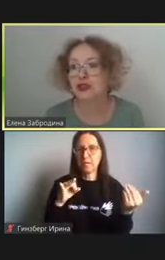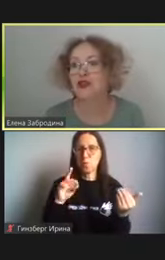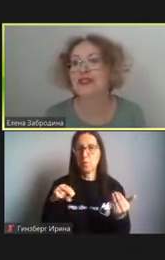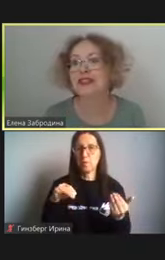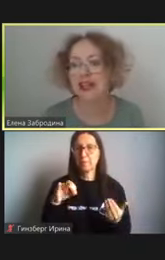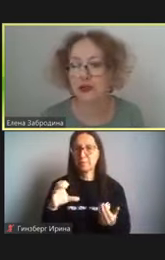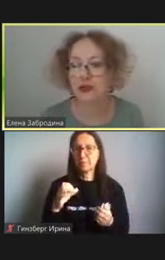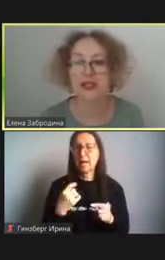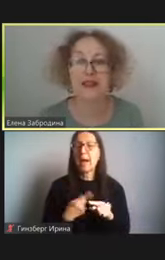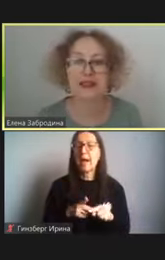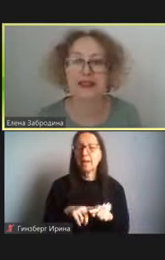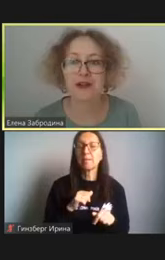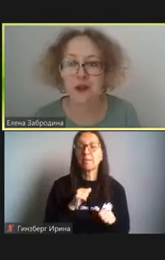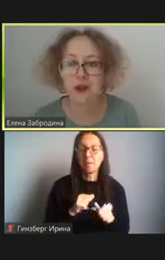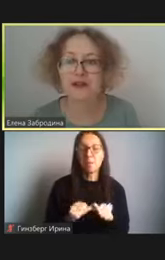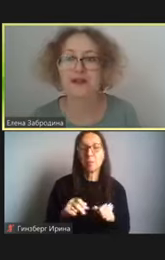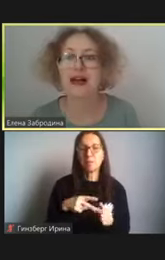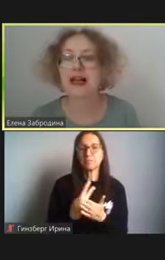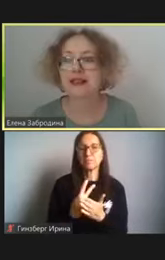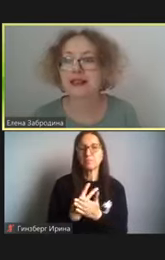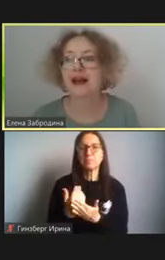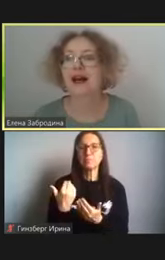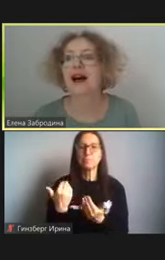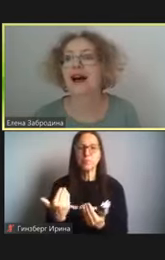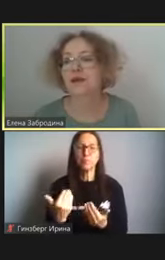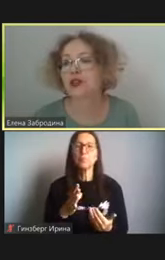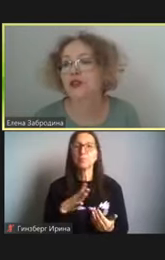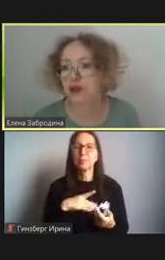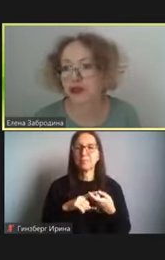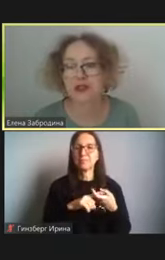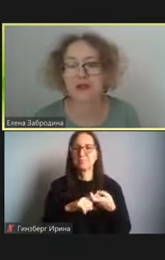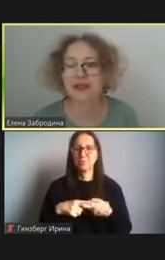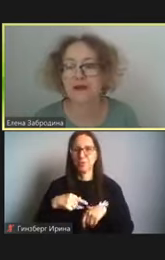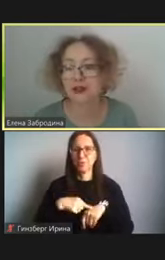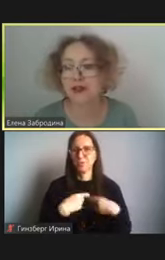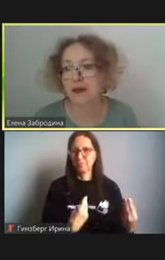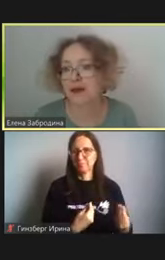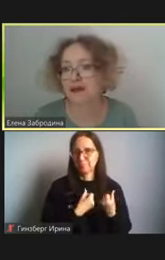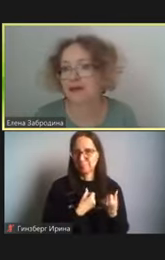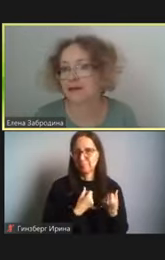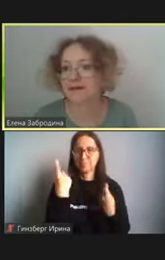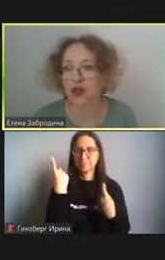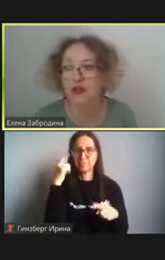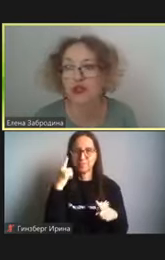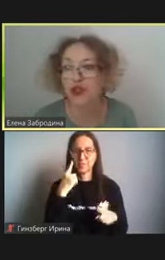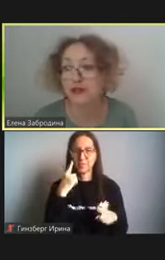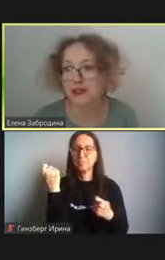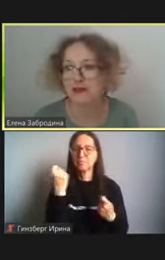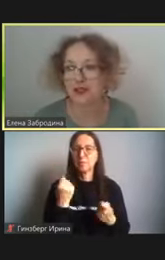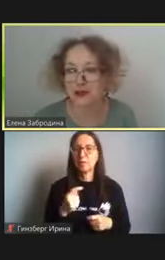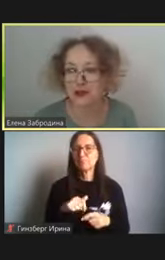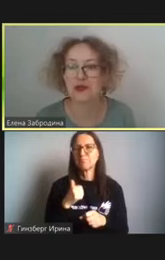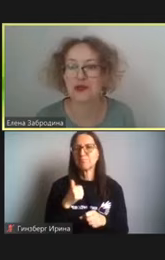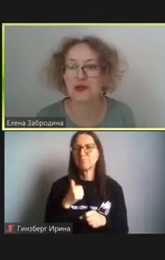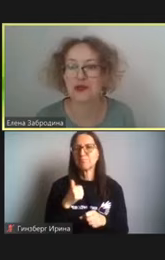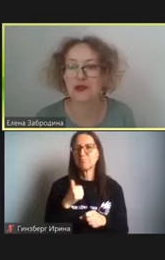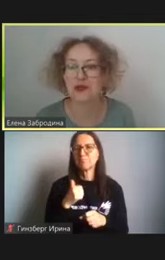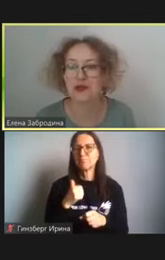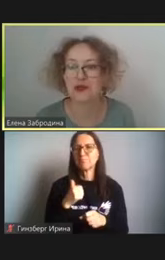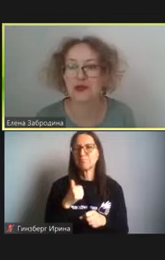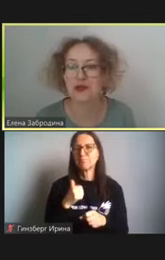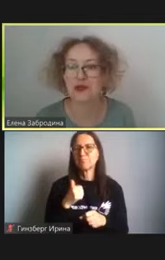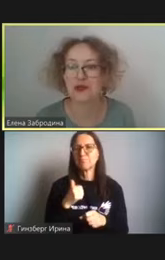это то, что выдает его знакомство с творчеством одного из самых ключевых мастеров